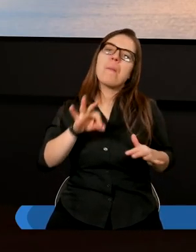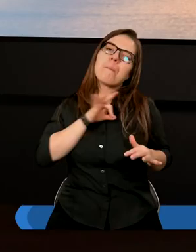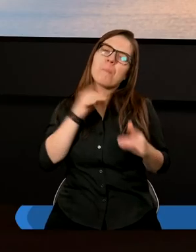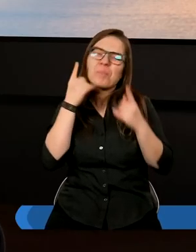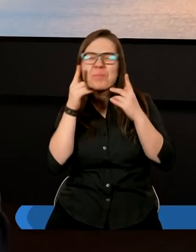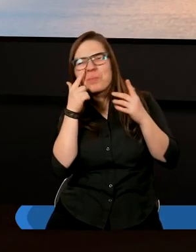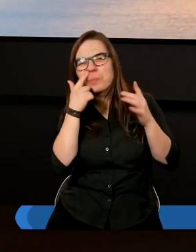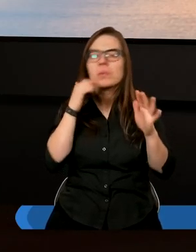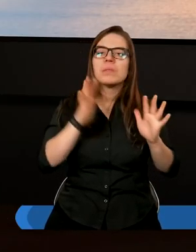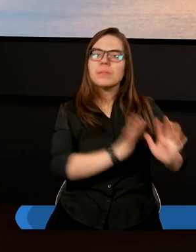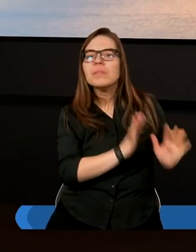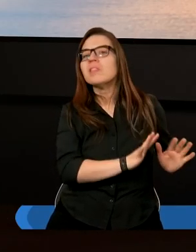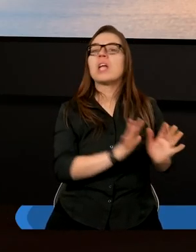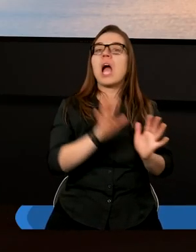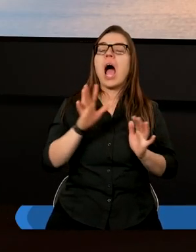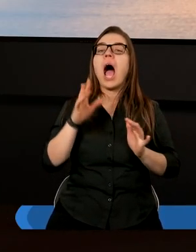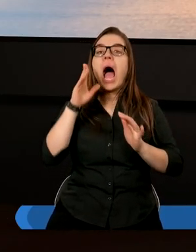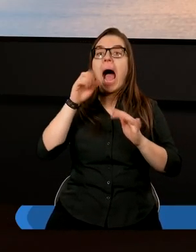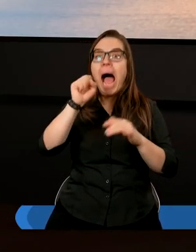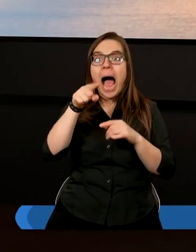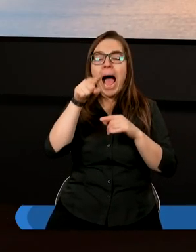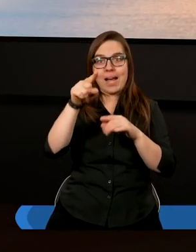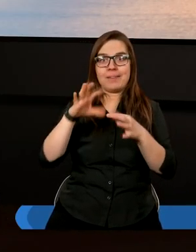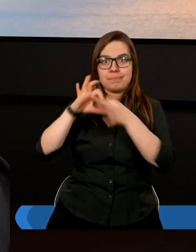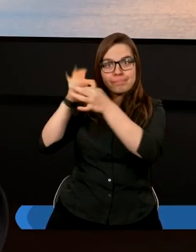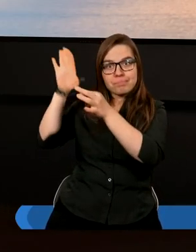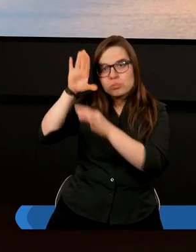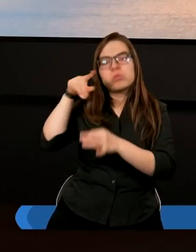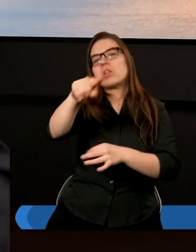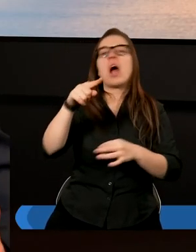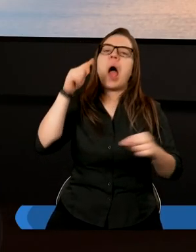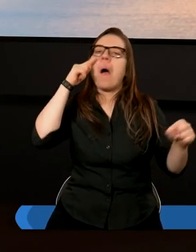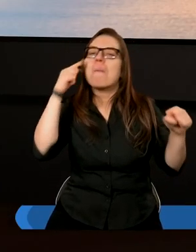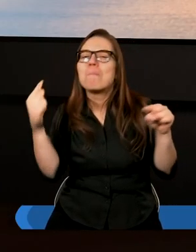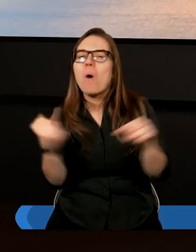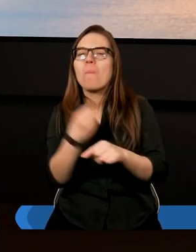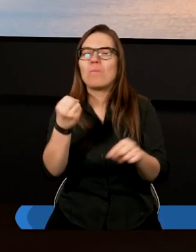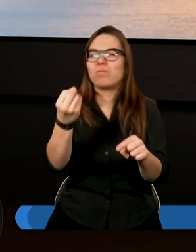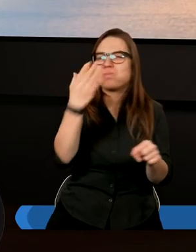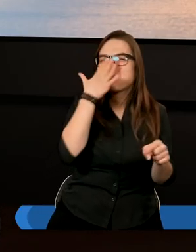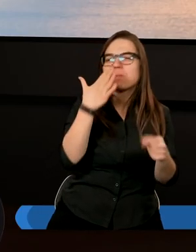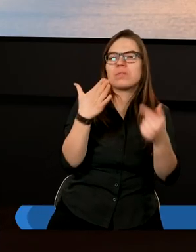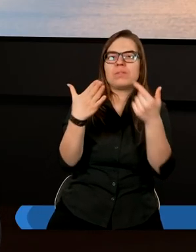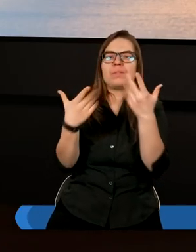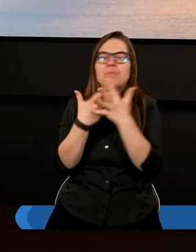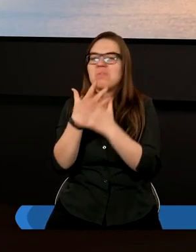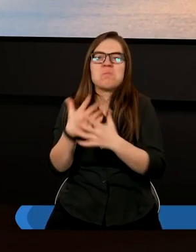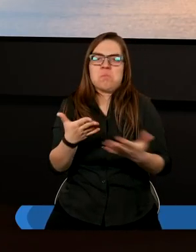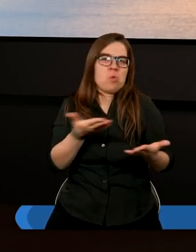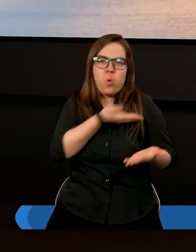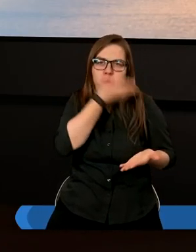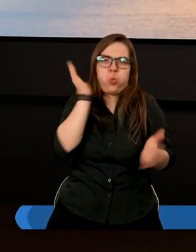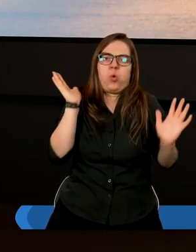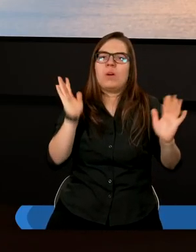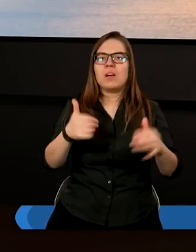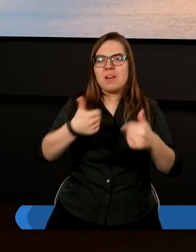pomyłek, czy też nie zapędzimy się w coś, co będzie wyglądało